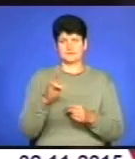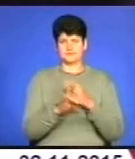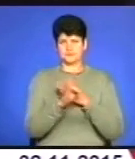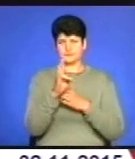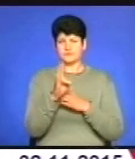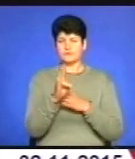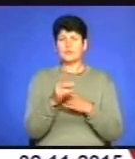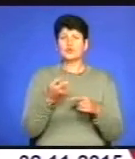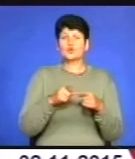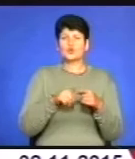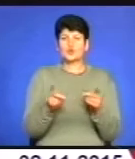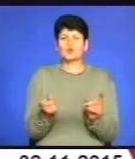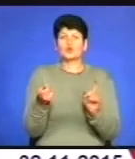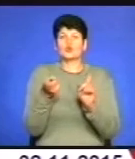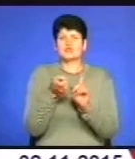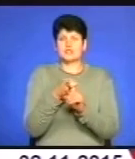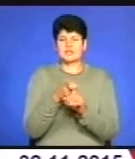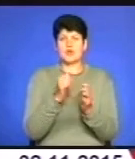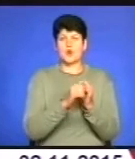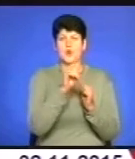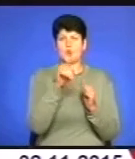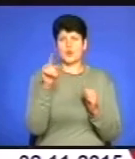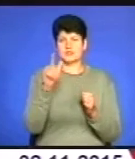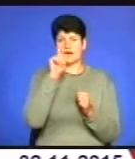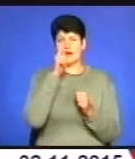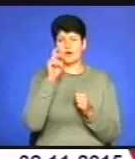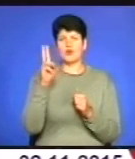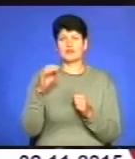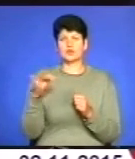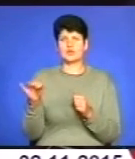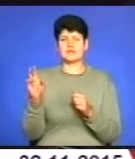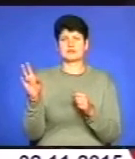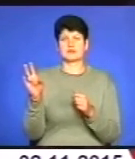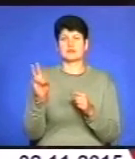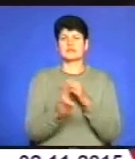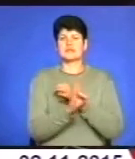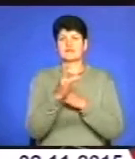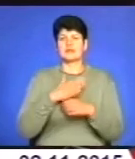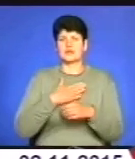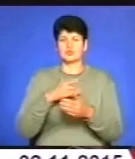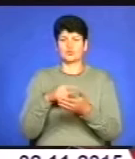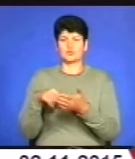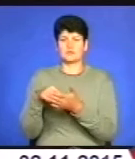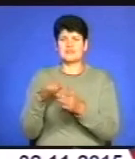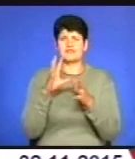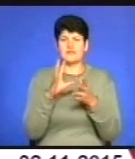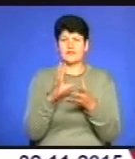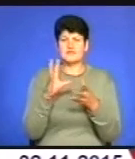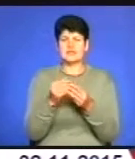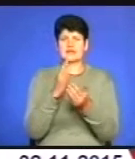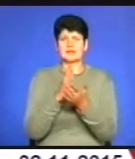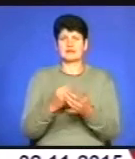цього заходу долучилися, мала б долучитися кожна греко-католицька парафія нашого міста. Це все відбувається з